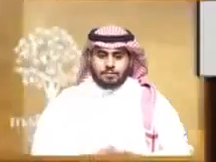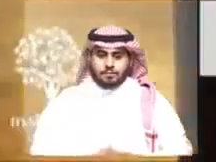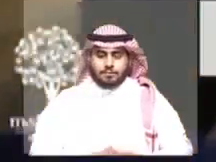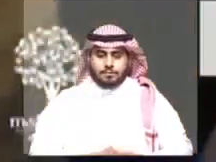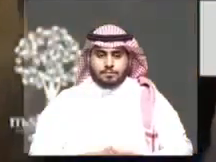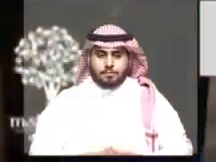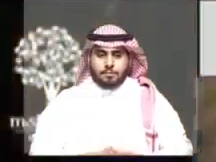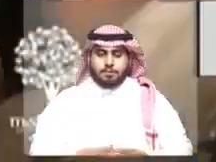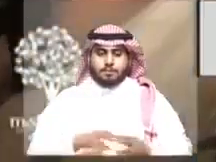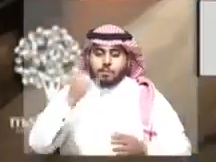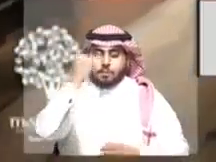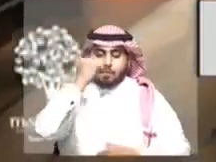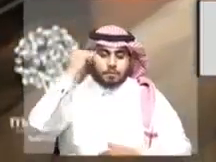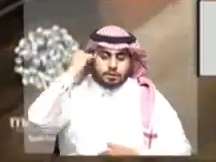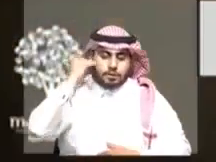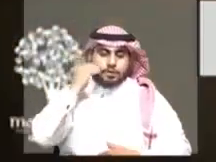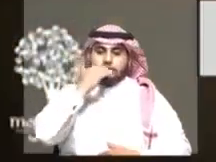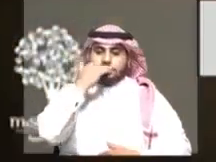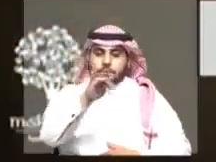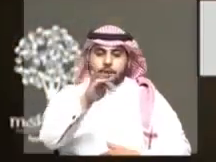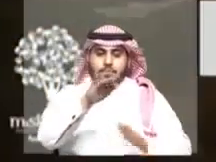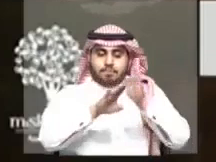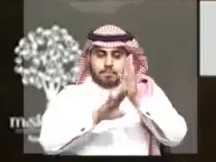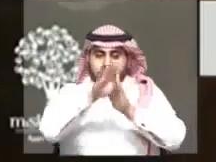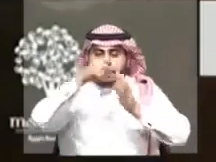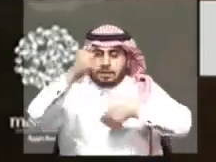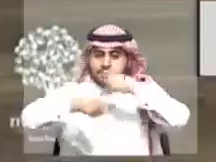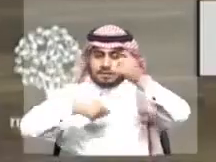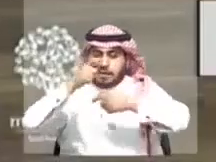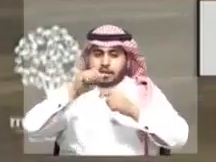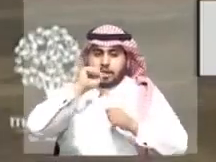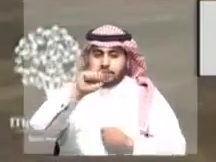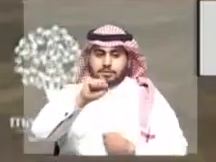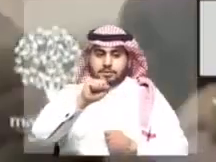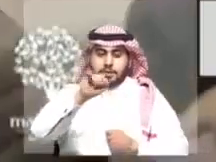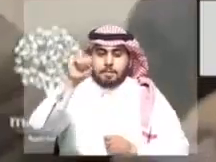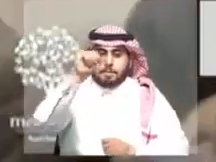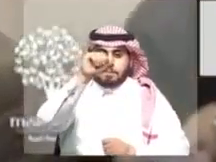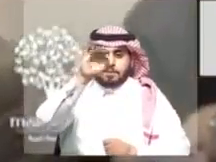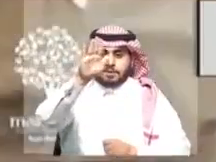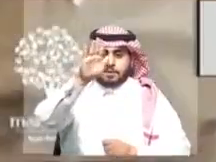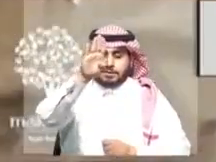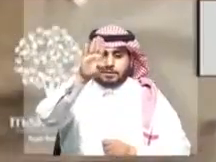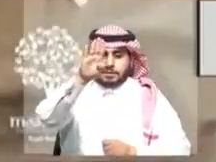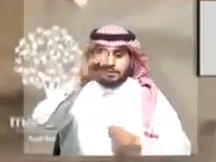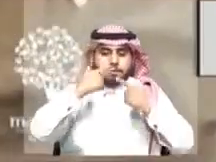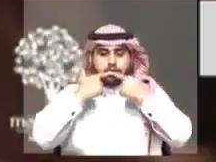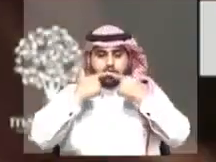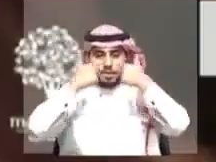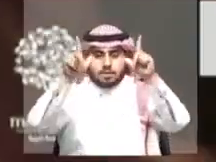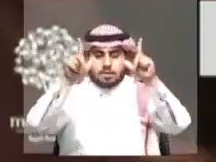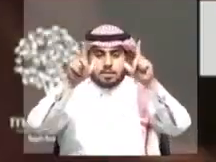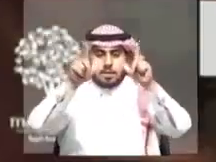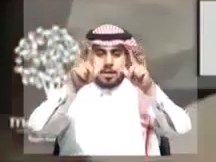إيمانا بأهمية الشباب ودورهم في مستقبل الاقتصاد الرقمي للمملكة، مسك الخيرية تعلن عن